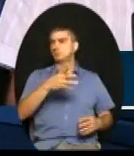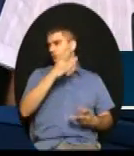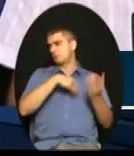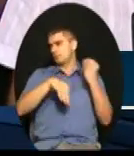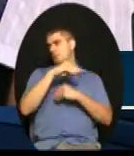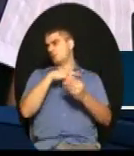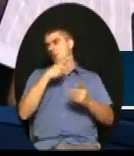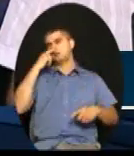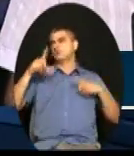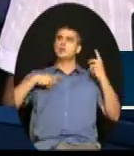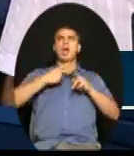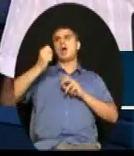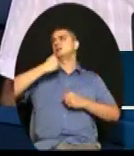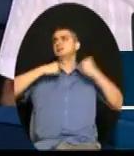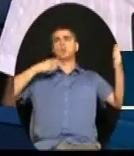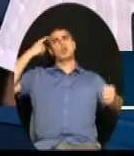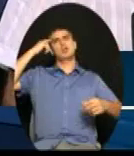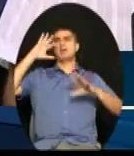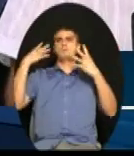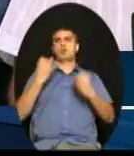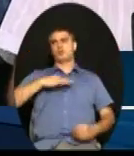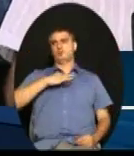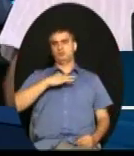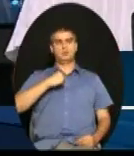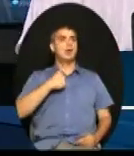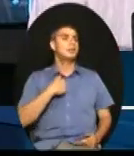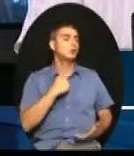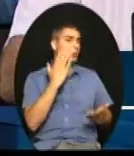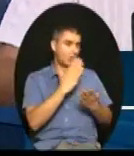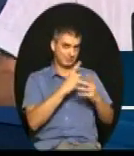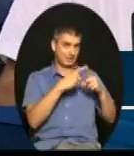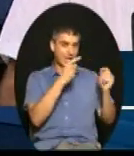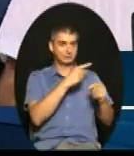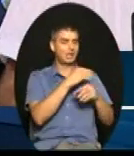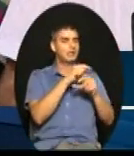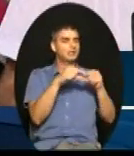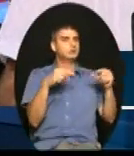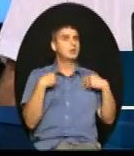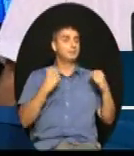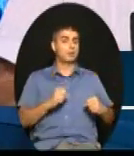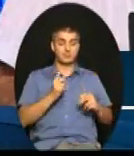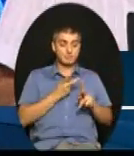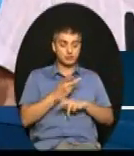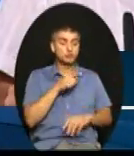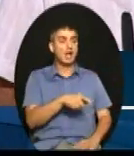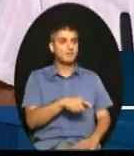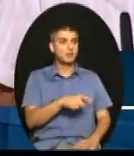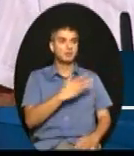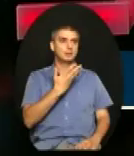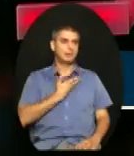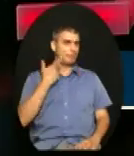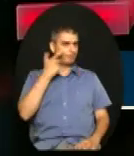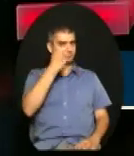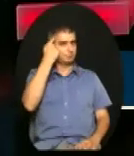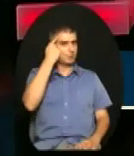מניפולציה והתנסות, רק השמאל יודע מה טוב לנו. קבענו ברצועת עזה, רצועת ביטחון, נכון? שמי שעבר אותה פשוט חטף